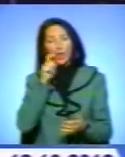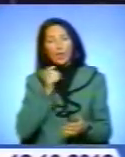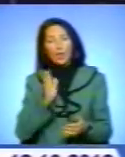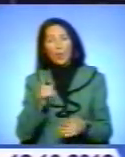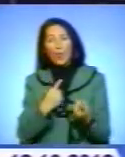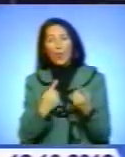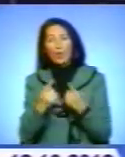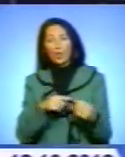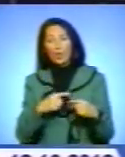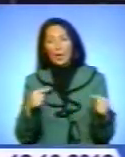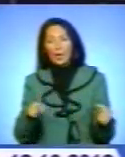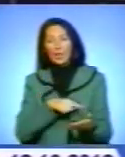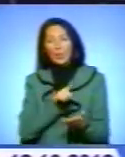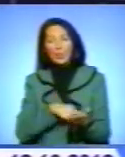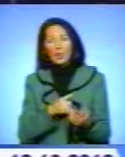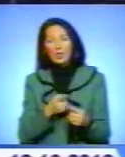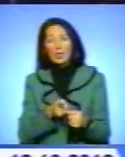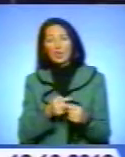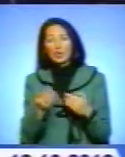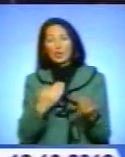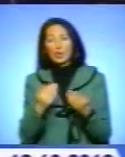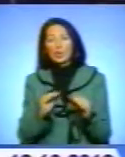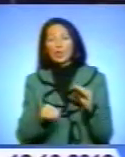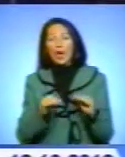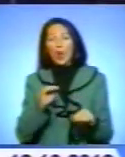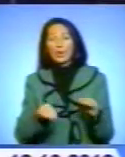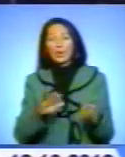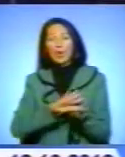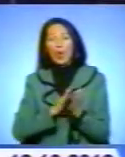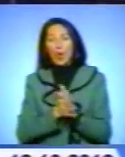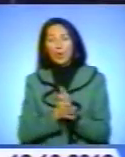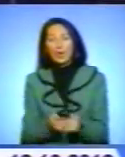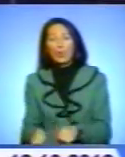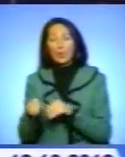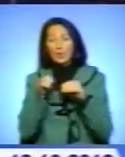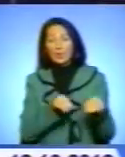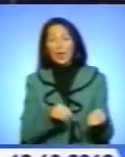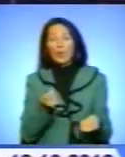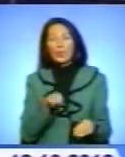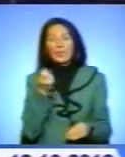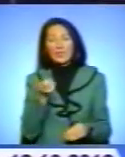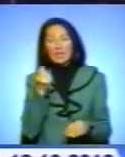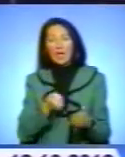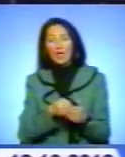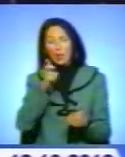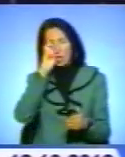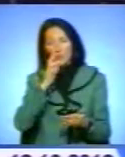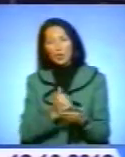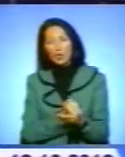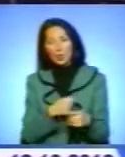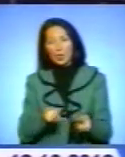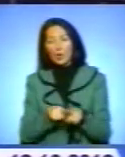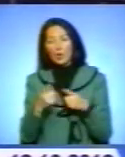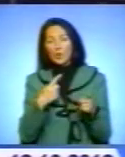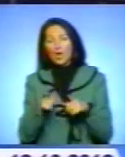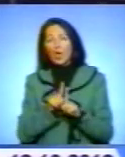які стосуються укладення угод на поставку зерна до державних ресурсів. Також йшлося і про особливості проведення